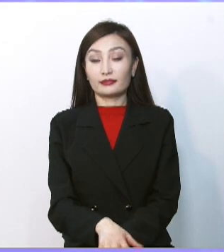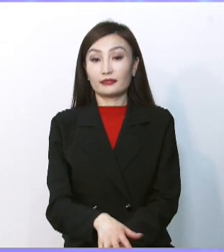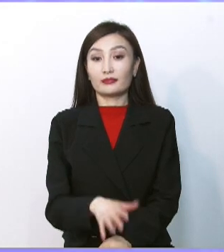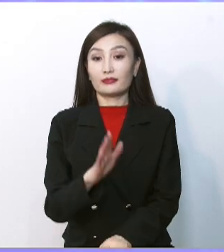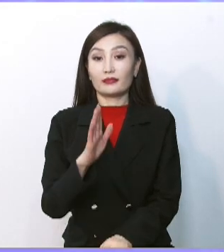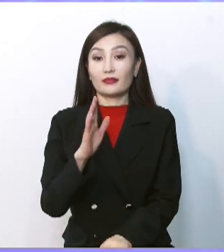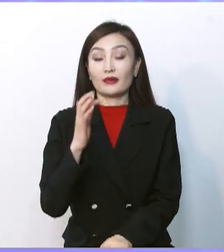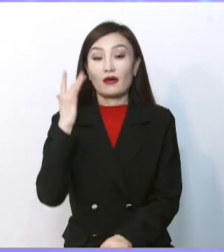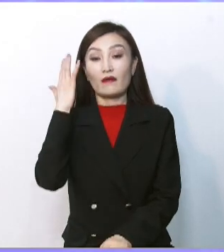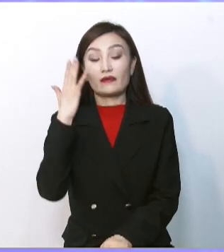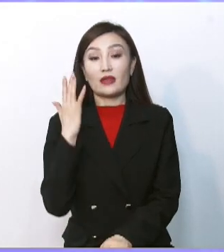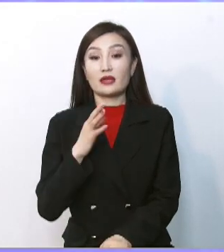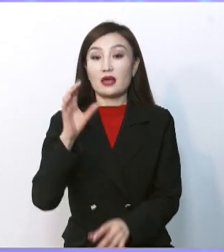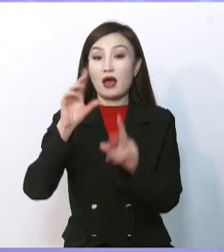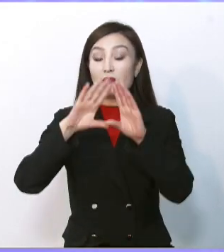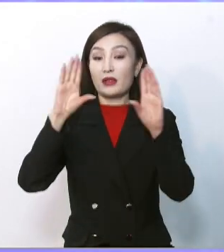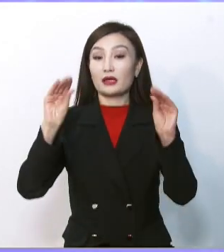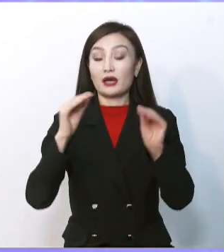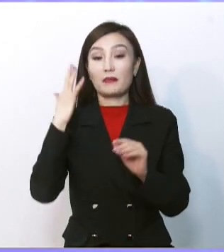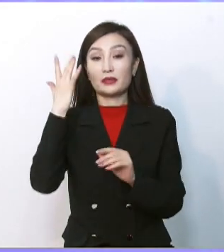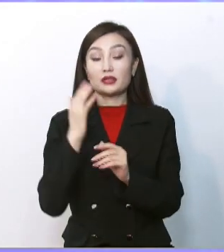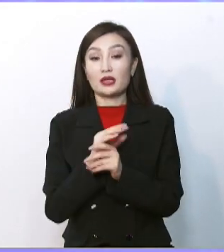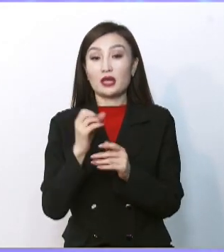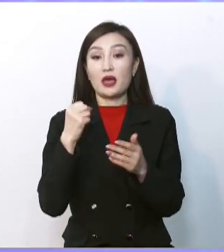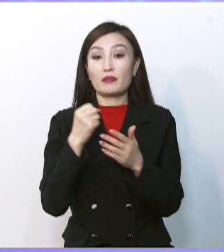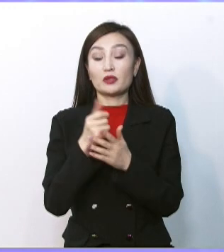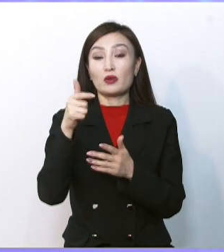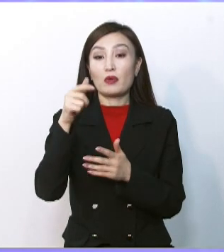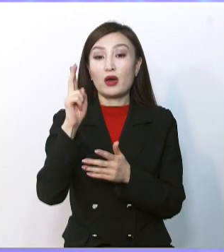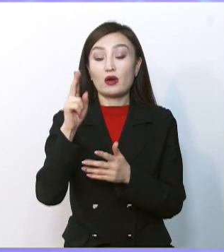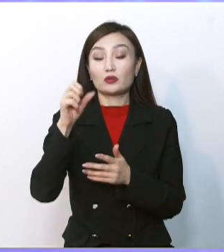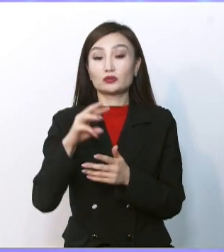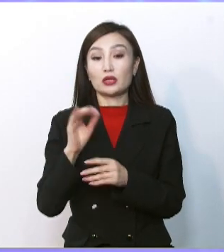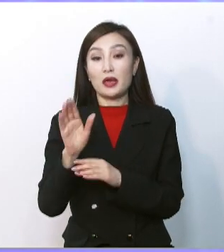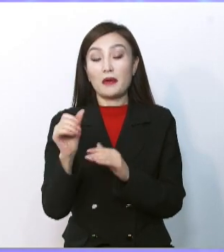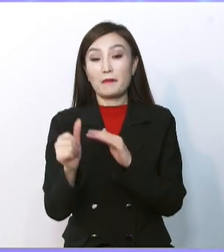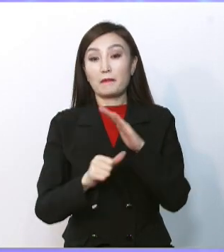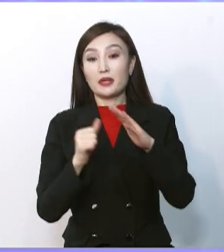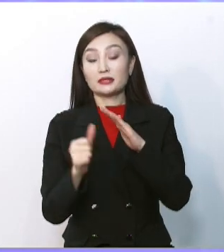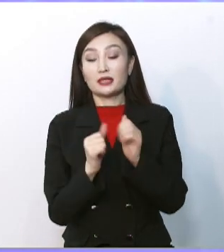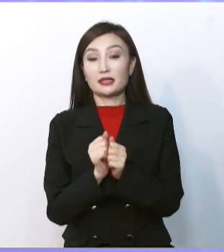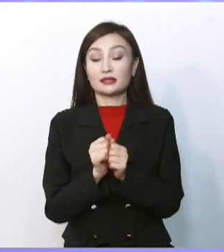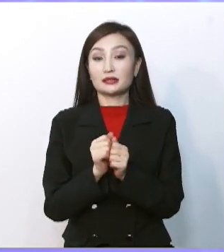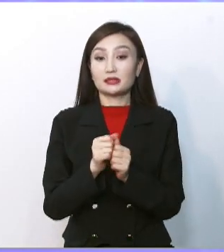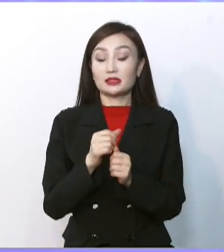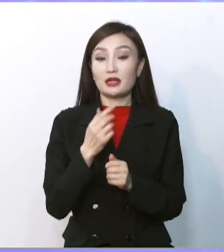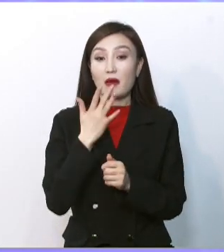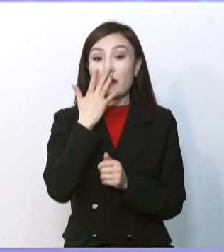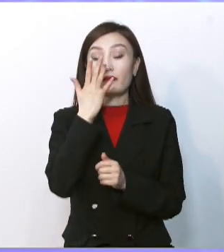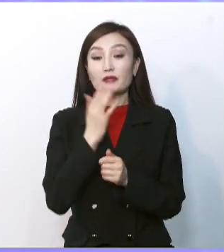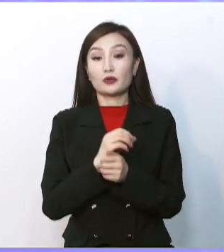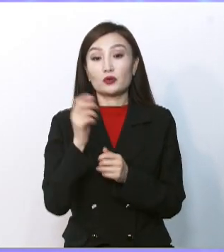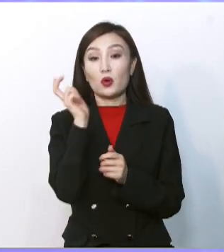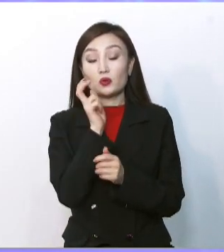Витать в облаках – мечтать. Бить баклуши – бездельничать. Повесить нос – грустить. Надуть